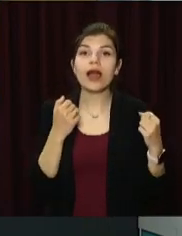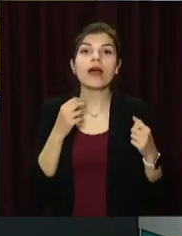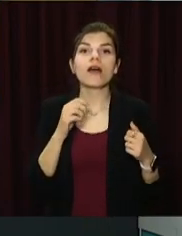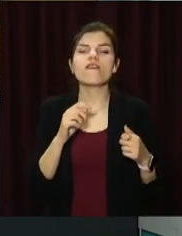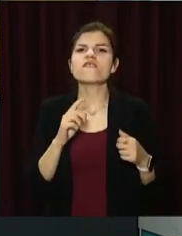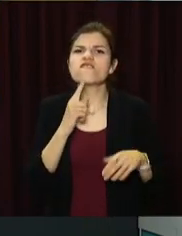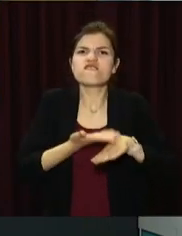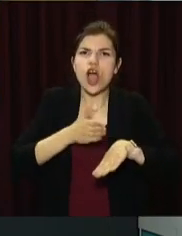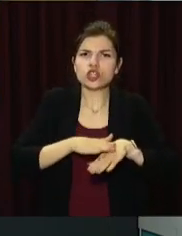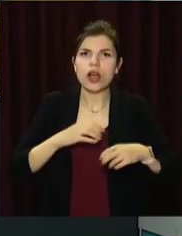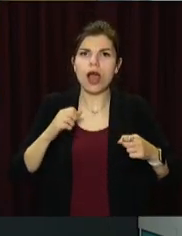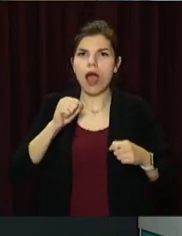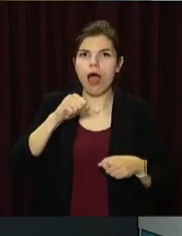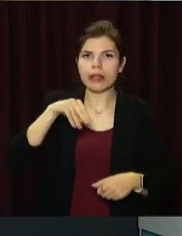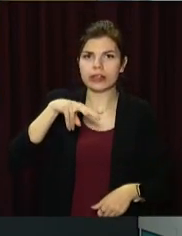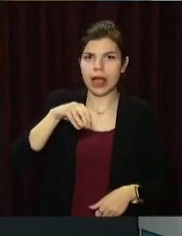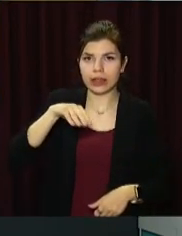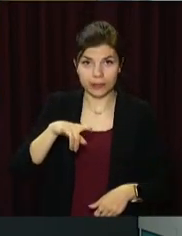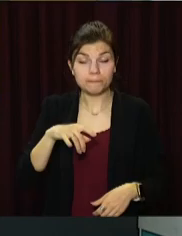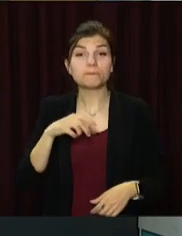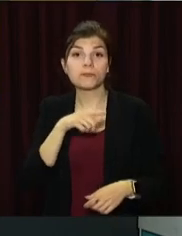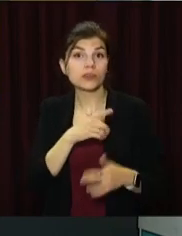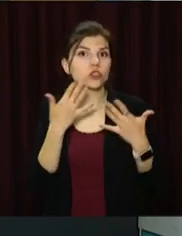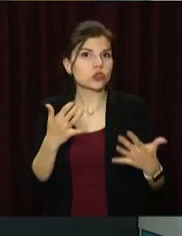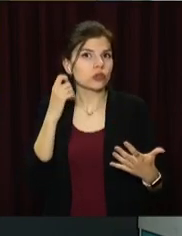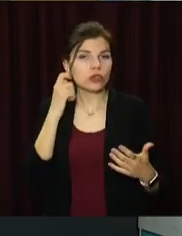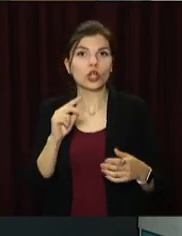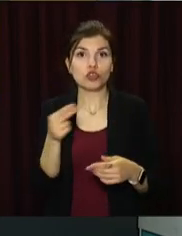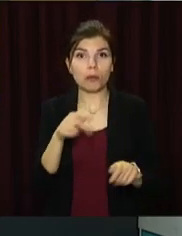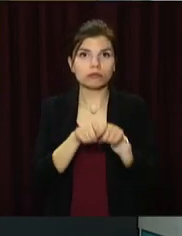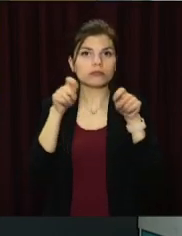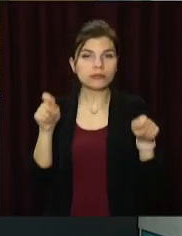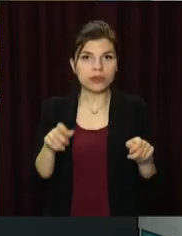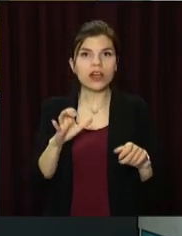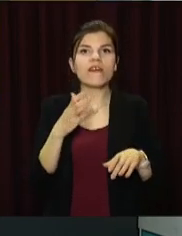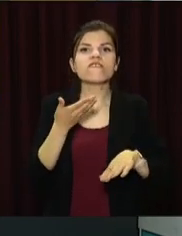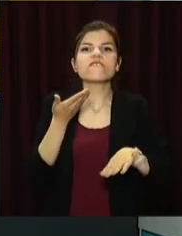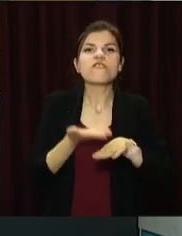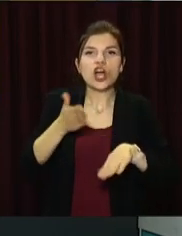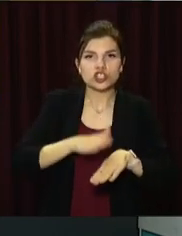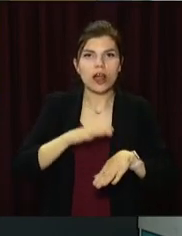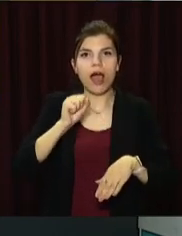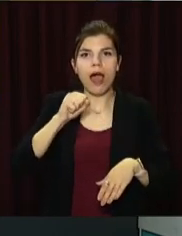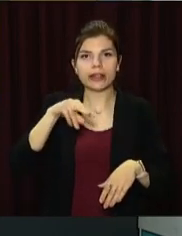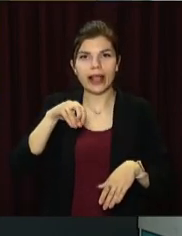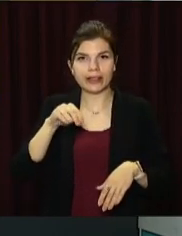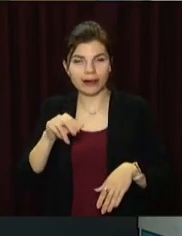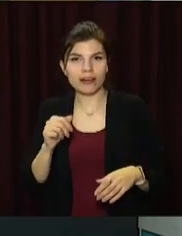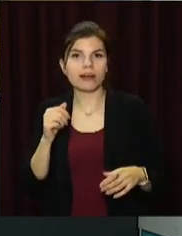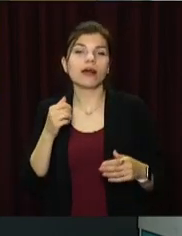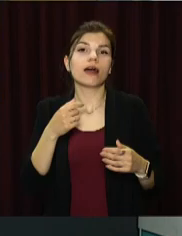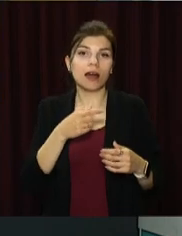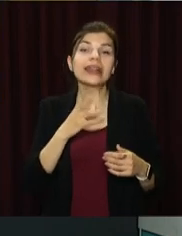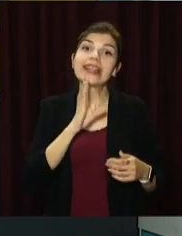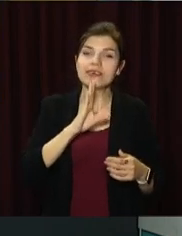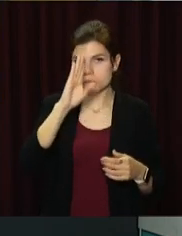Важкоатлети на старт. У Дніпрі вперше за кілька десятків років відкрився чемпіонат України з важкої атлетики серед юнаків і дівчат на